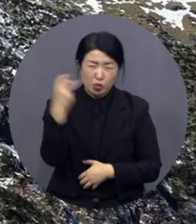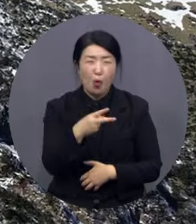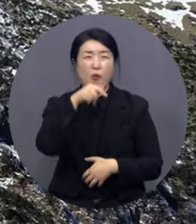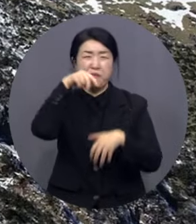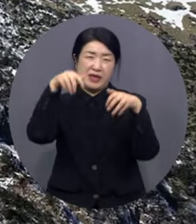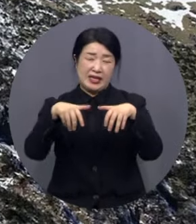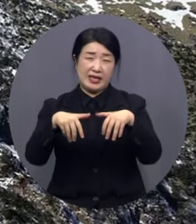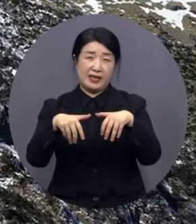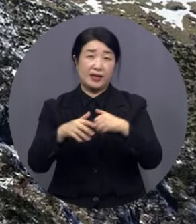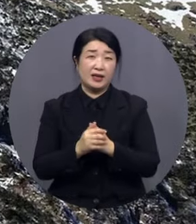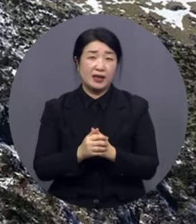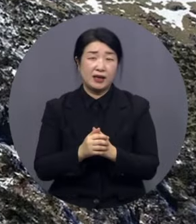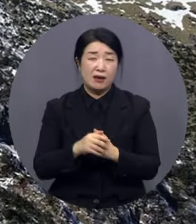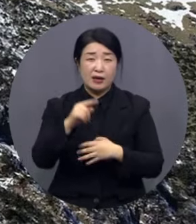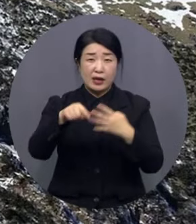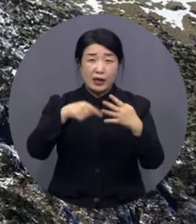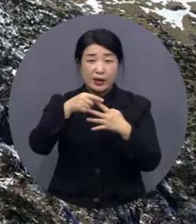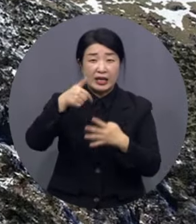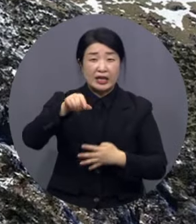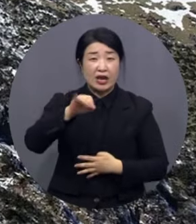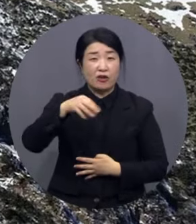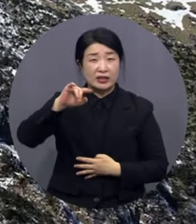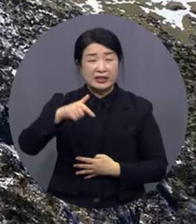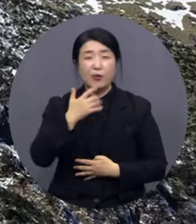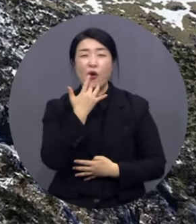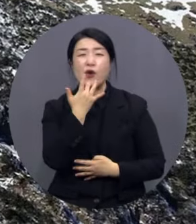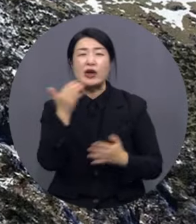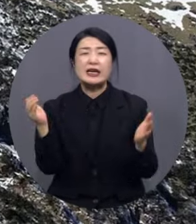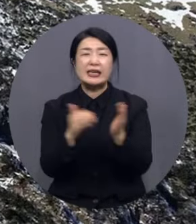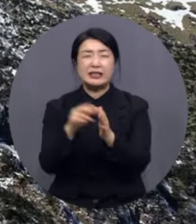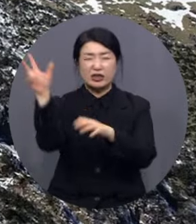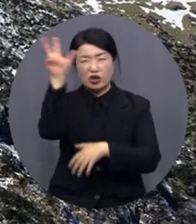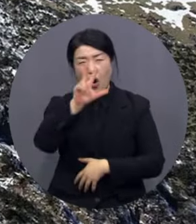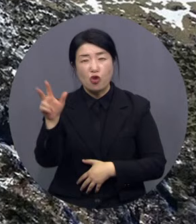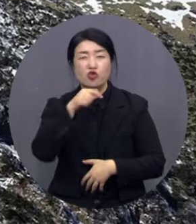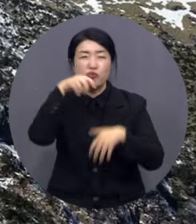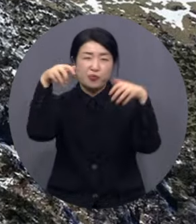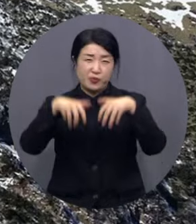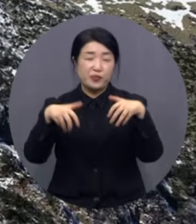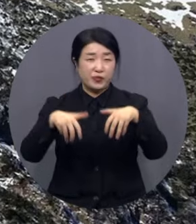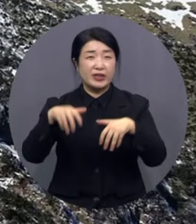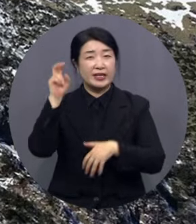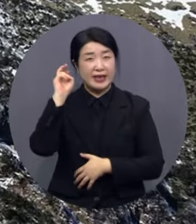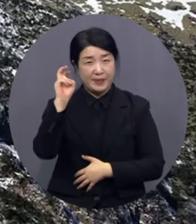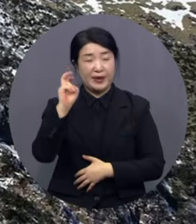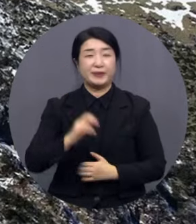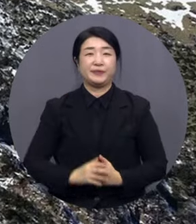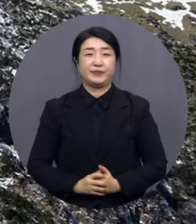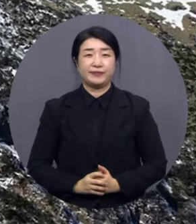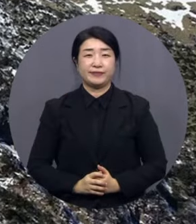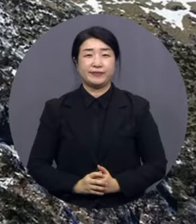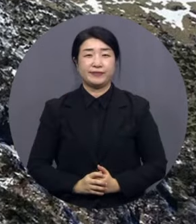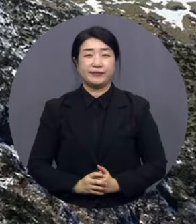시작하겠습니다 절기 경칩인 화요일까지 전국에 비가 내리겠습니다 기상